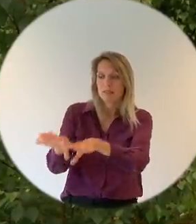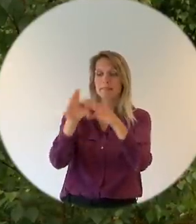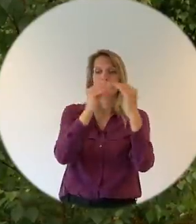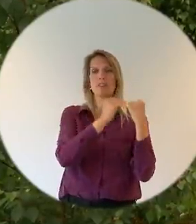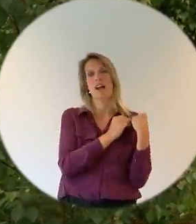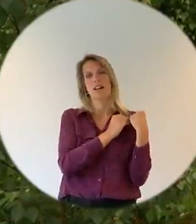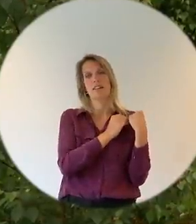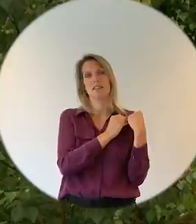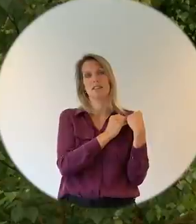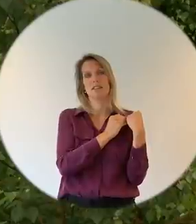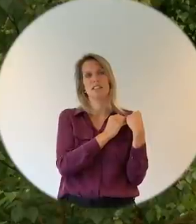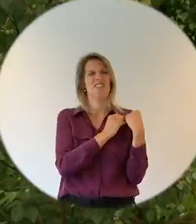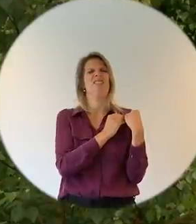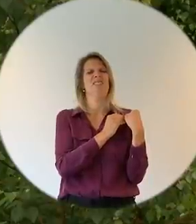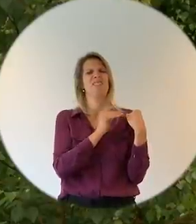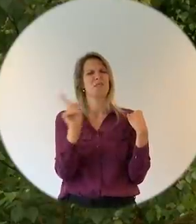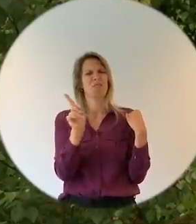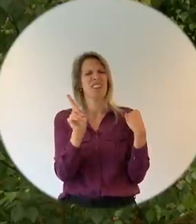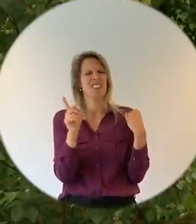Ja, wat is dat nu weer?